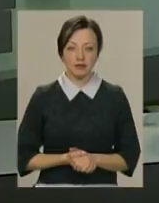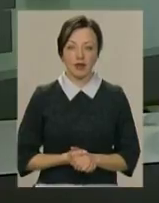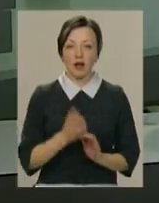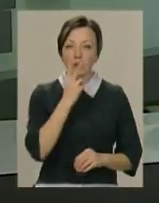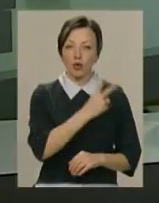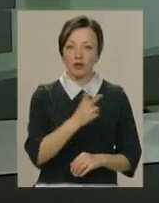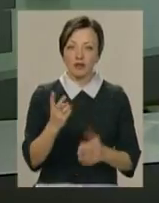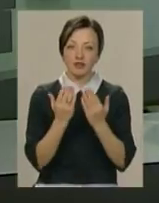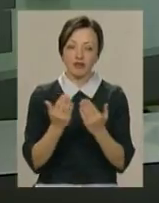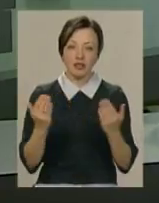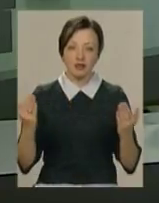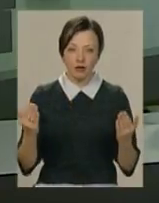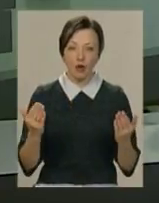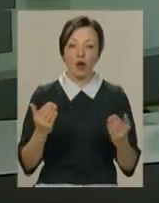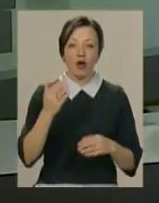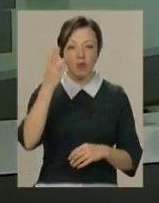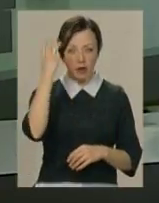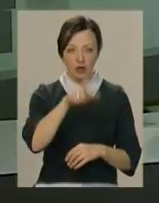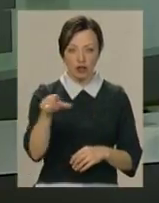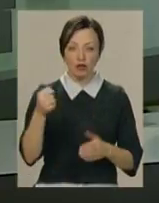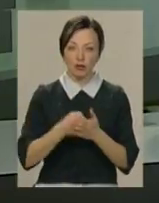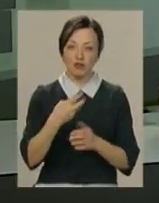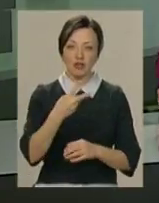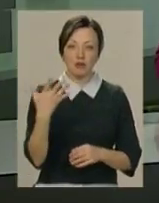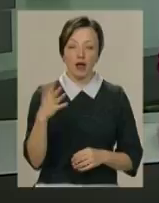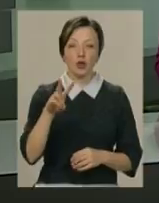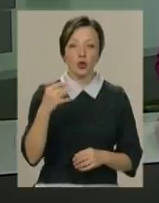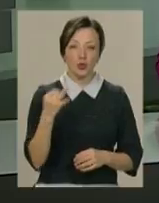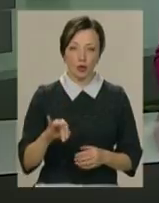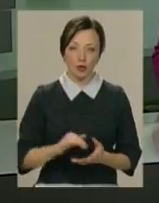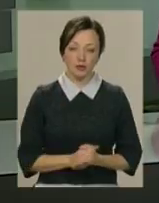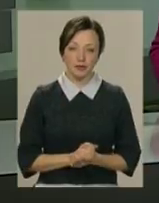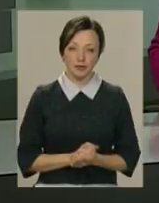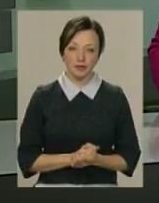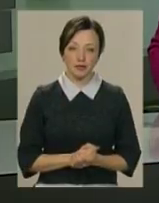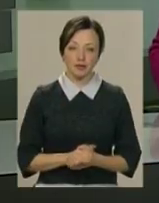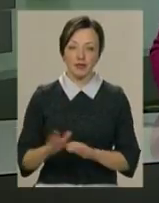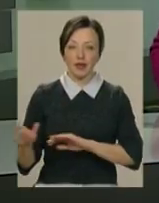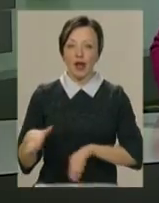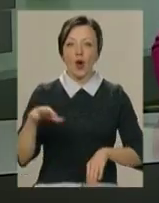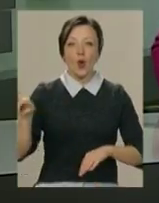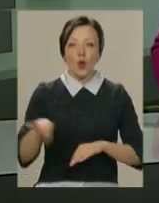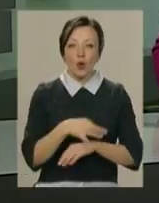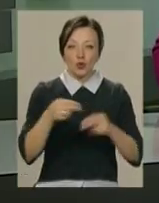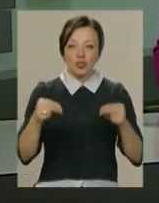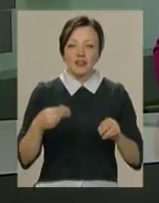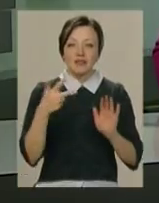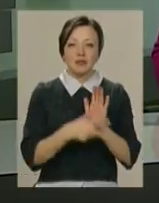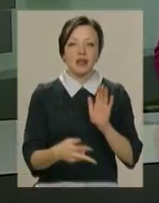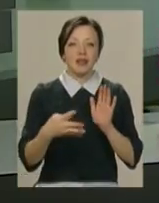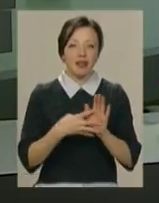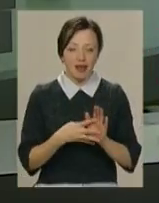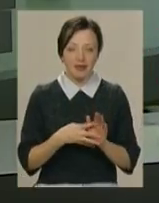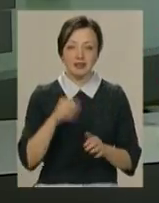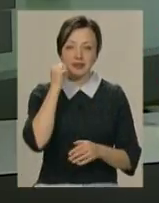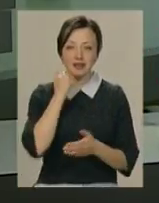Переглянути роботи Івана Михайлова подоляни можуть до 25 лютого. Одружитися у 89.